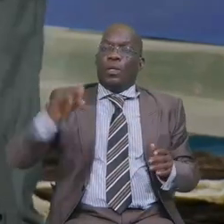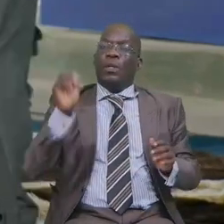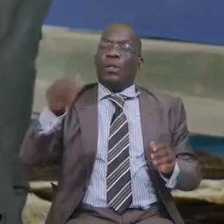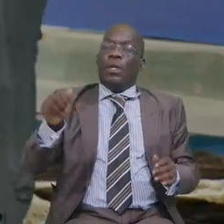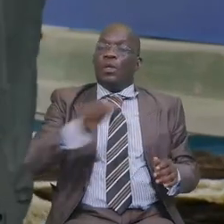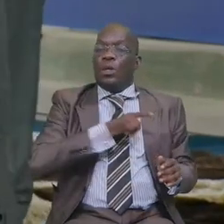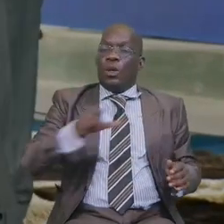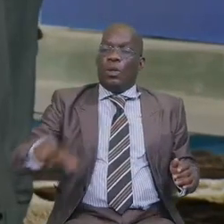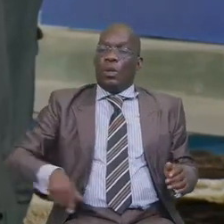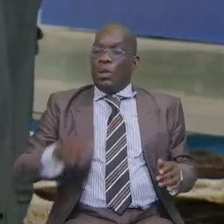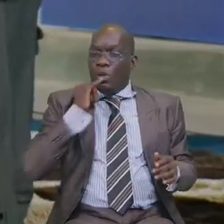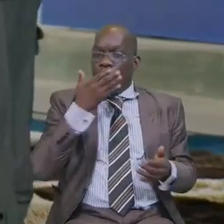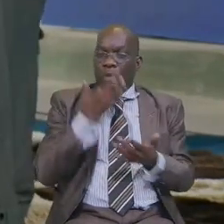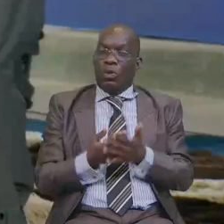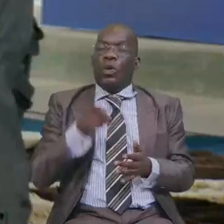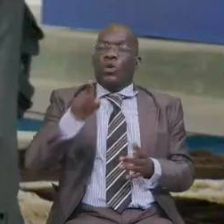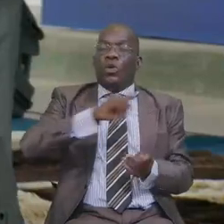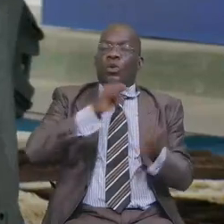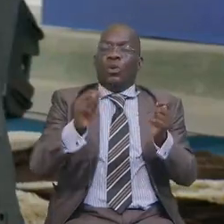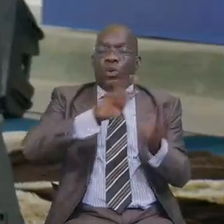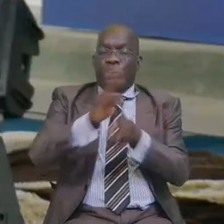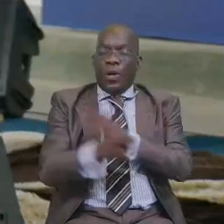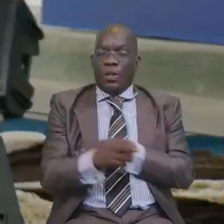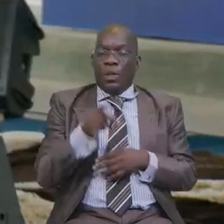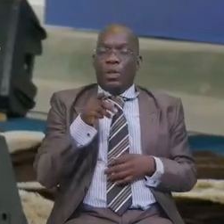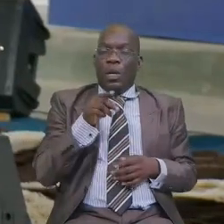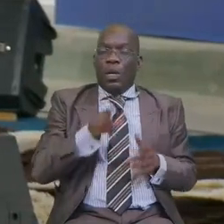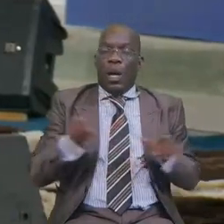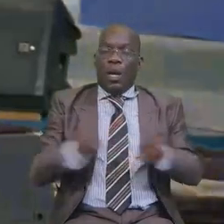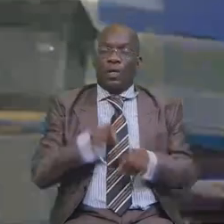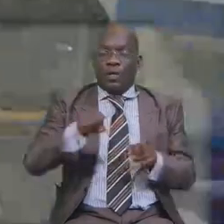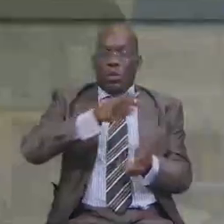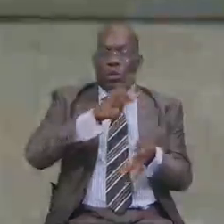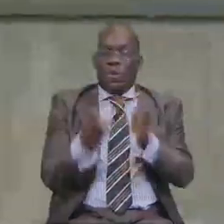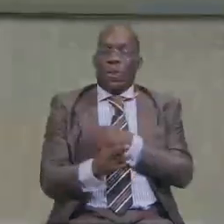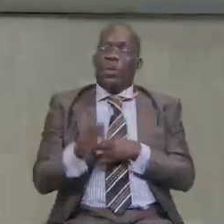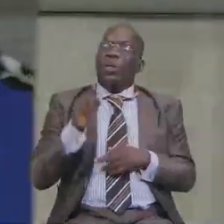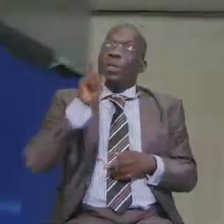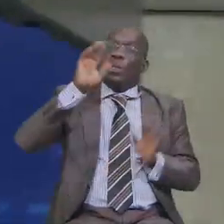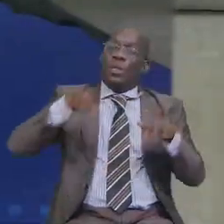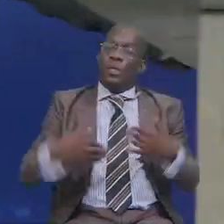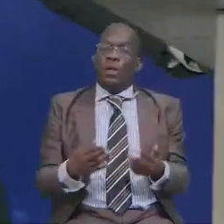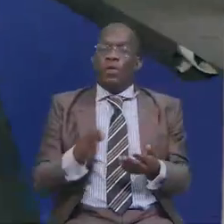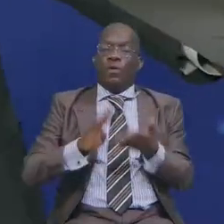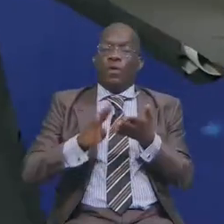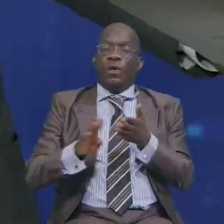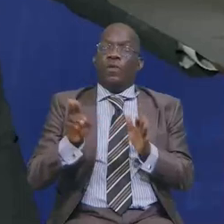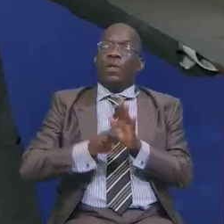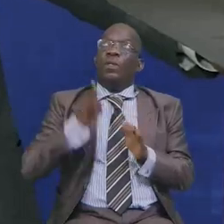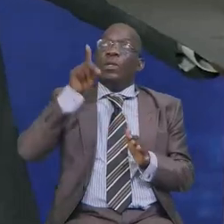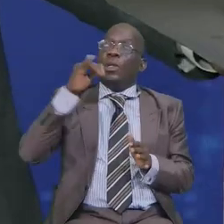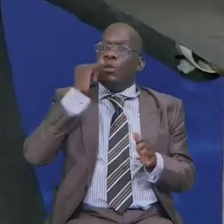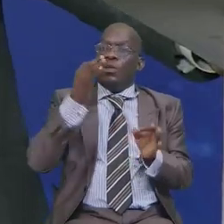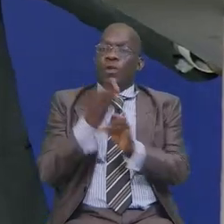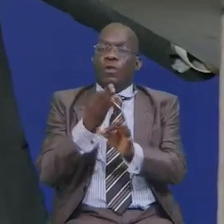votre vie. Vous devez vous repentir. Et quand vous vous repentez, alors il vous accorde le pardon. C'est un Dieu fidèle, mais vous devez